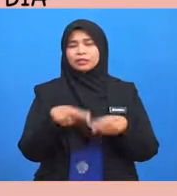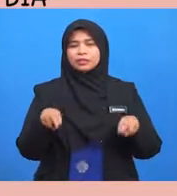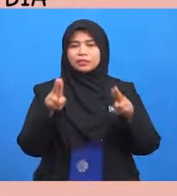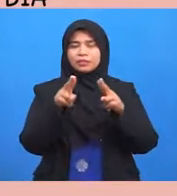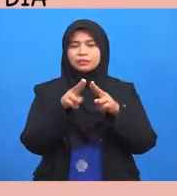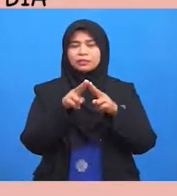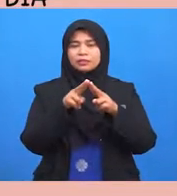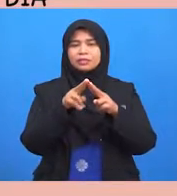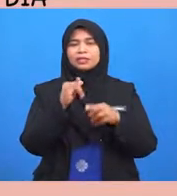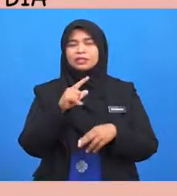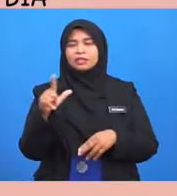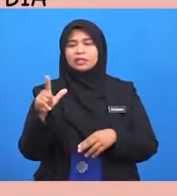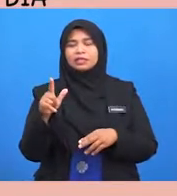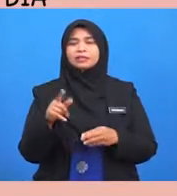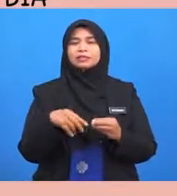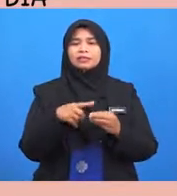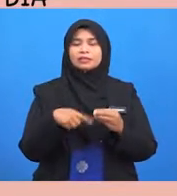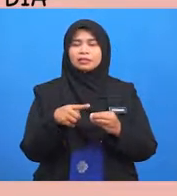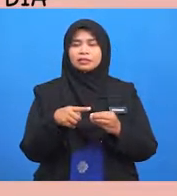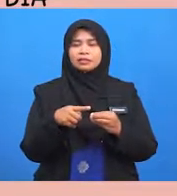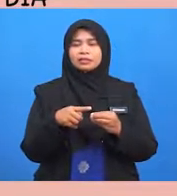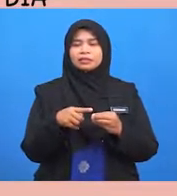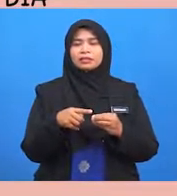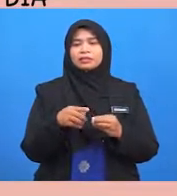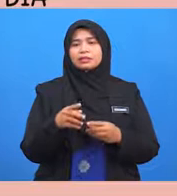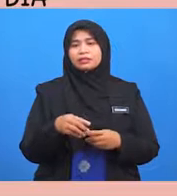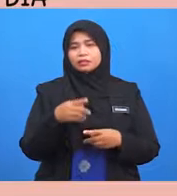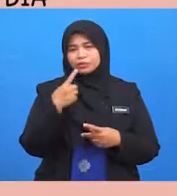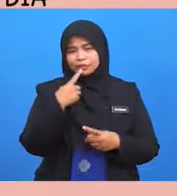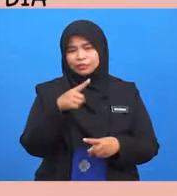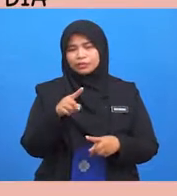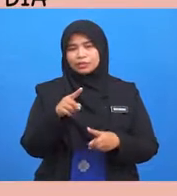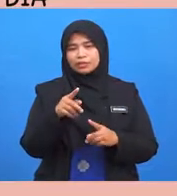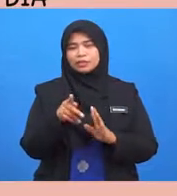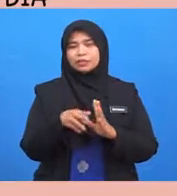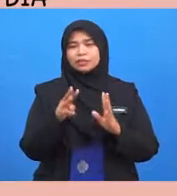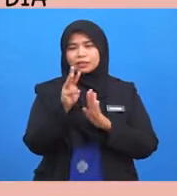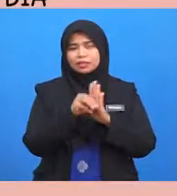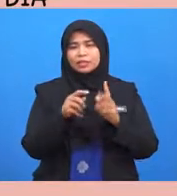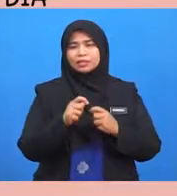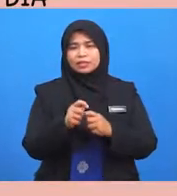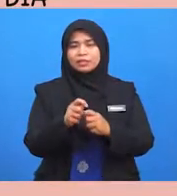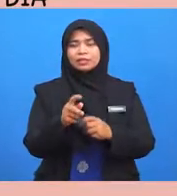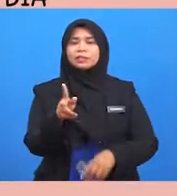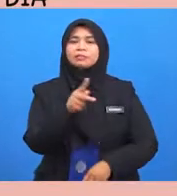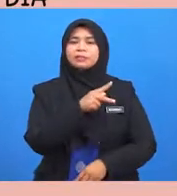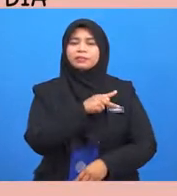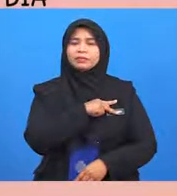ialah berkaitan dengan tuntutan mentaati pemimpin.